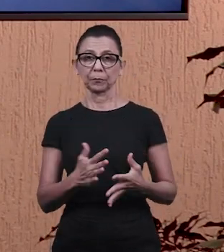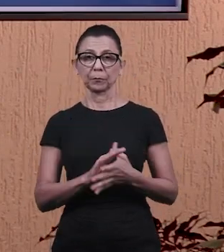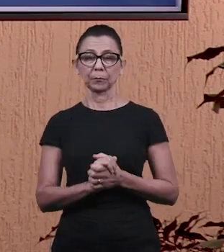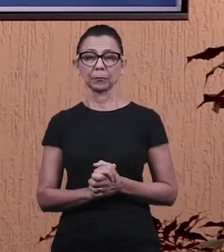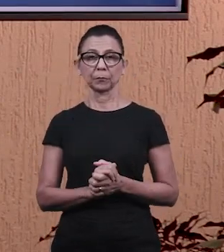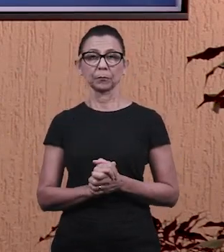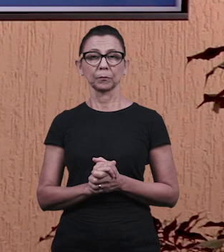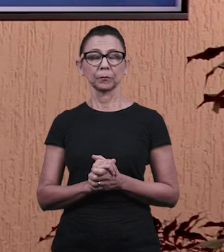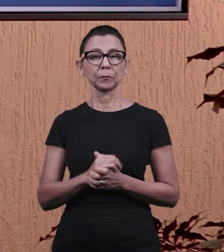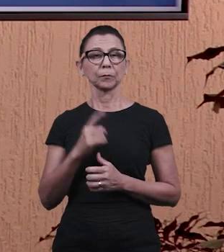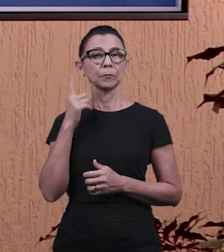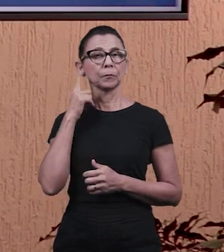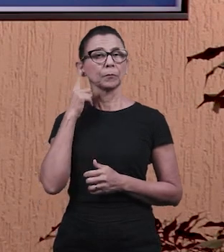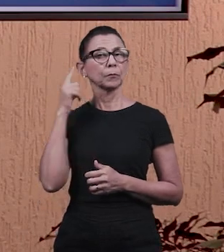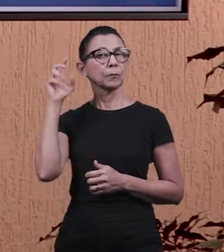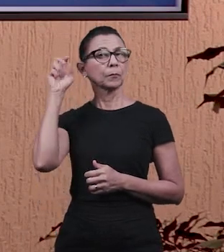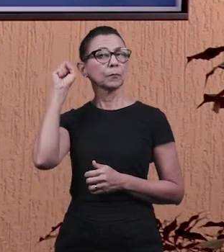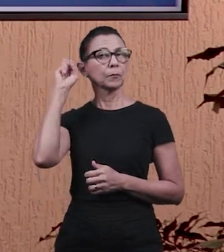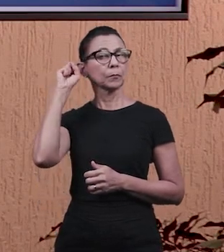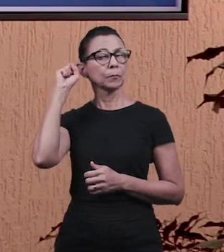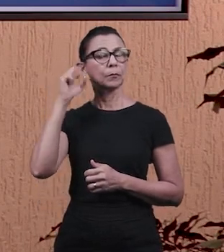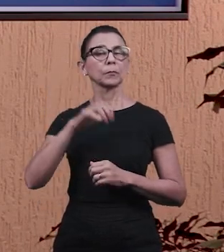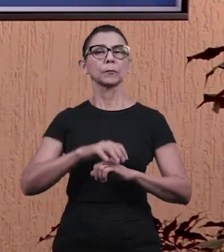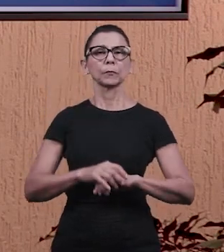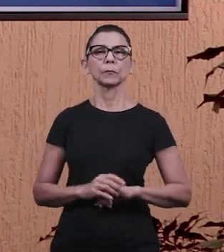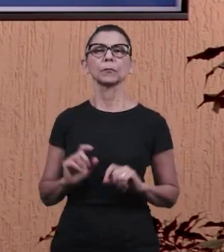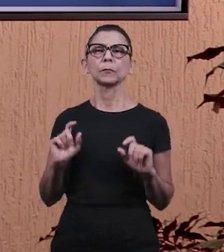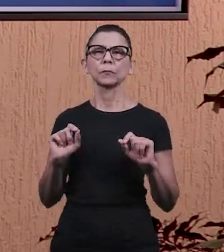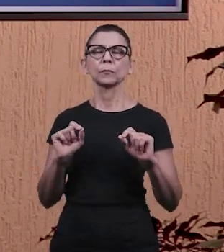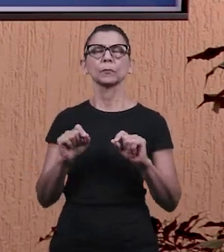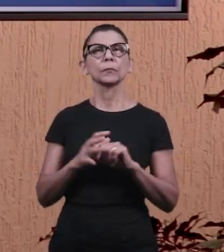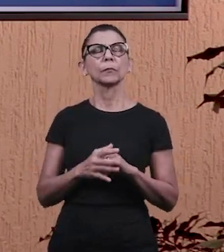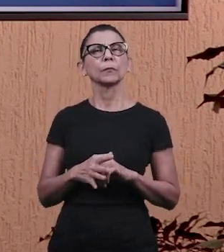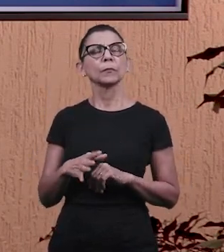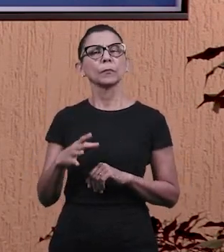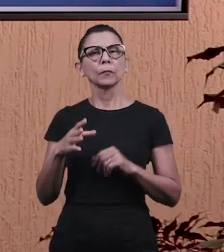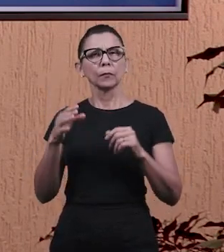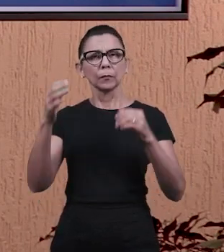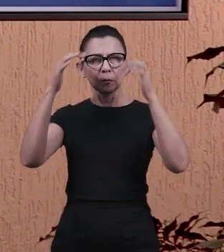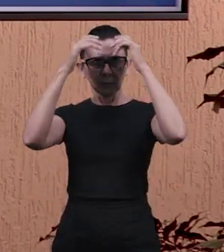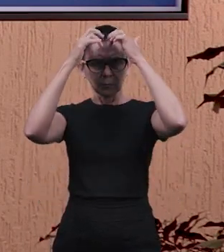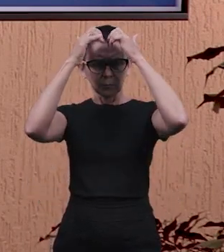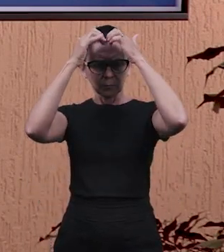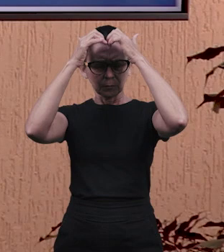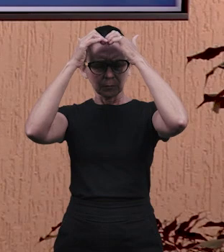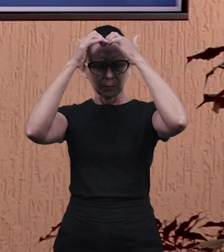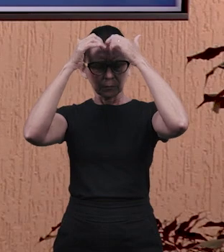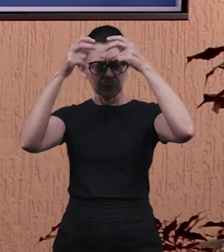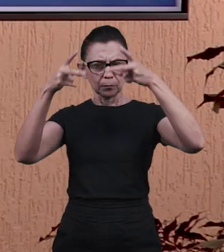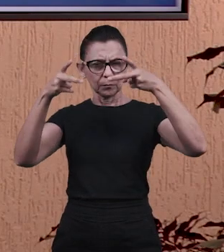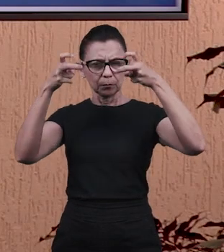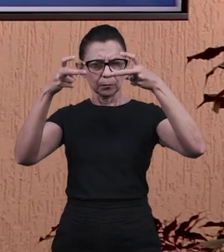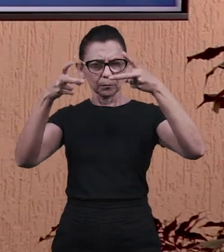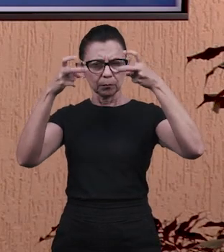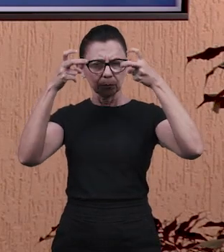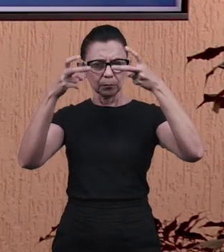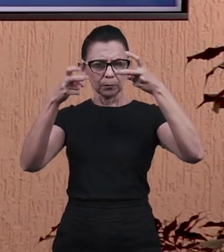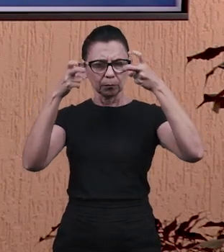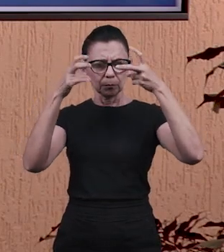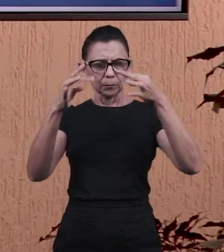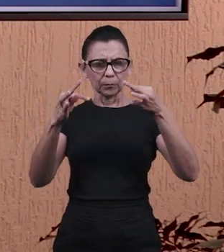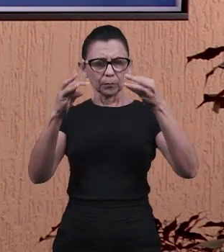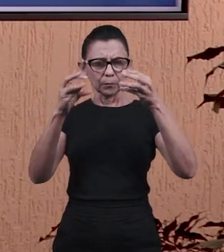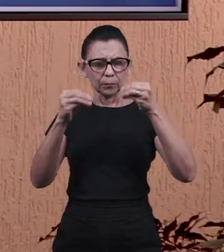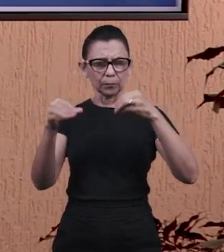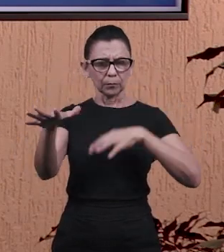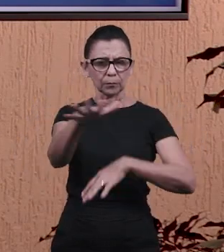восприятие. Слуховое восприятие – это способность воспринимать и понимать звуки и